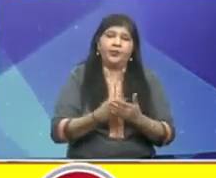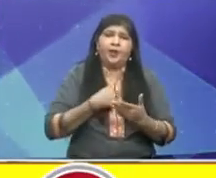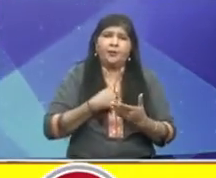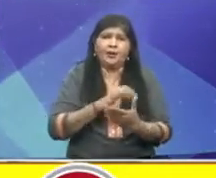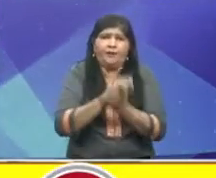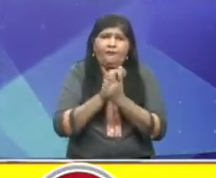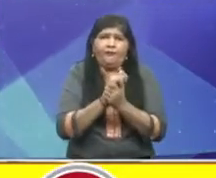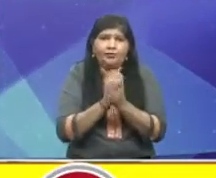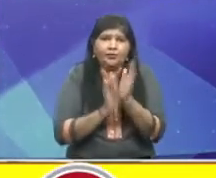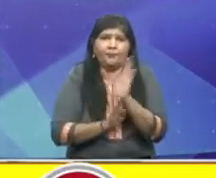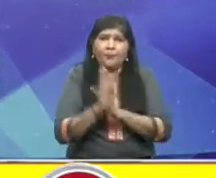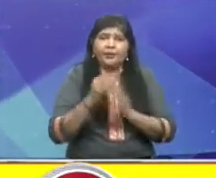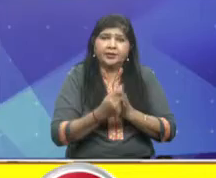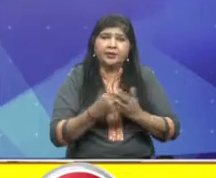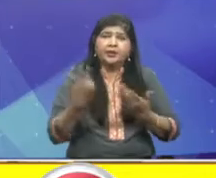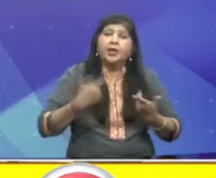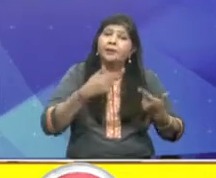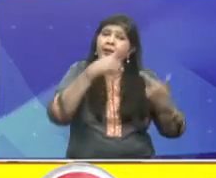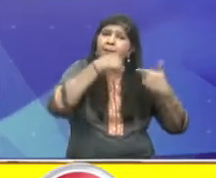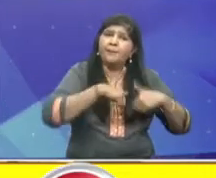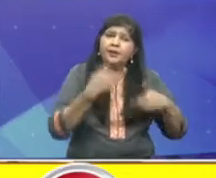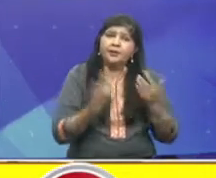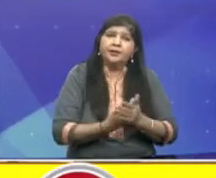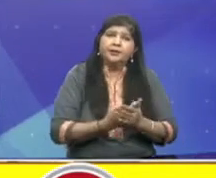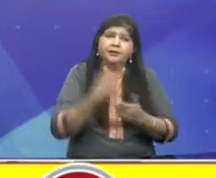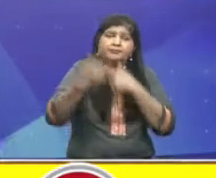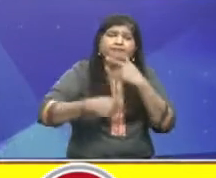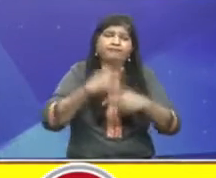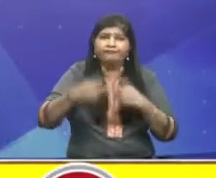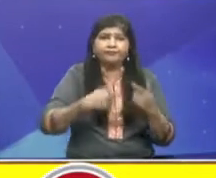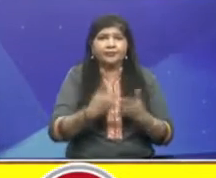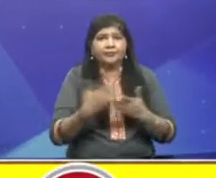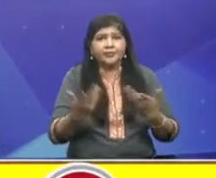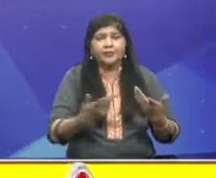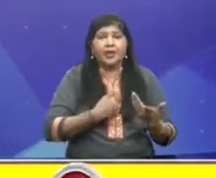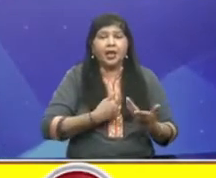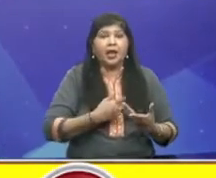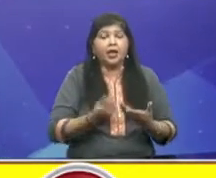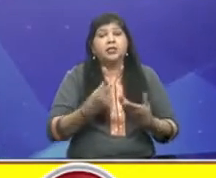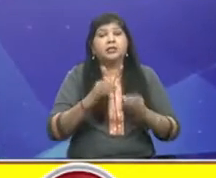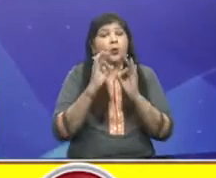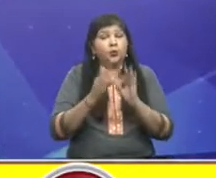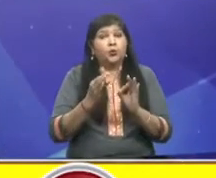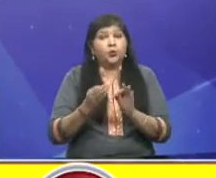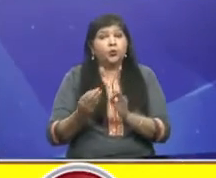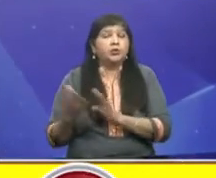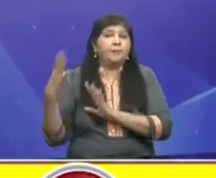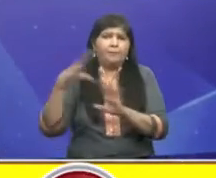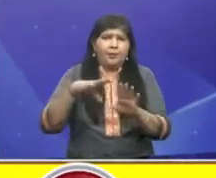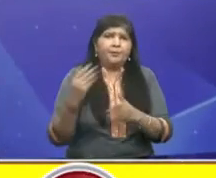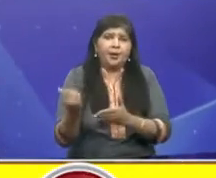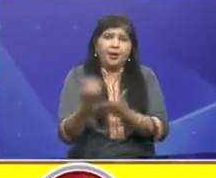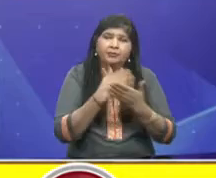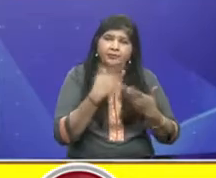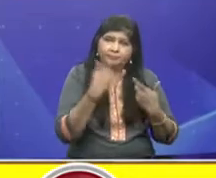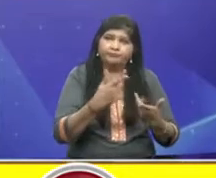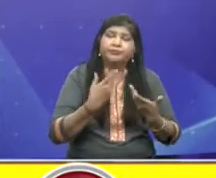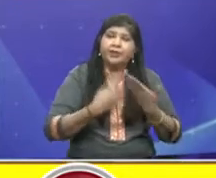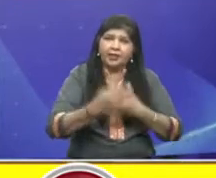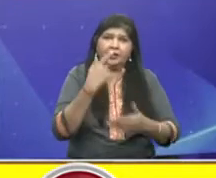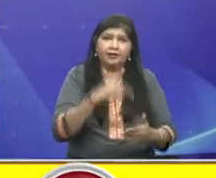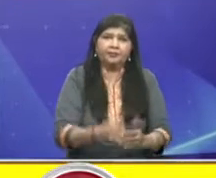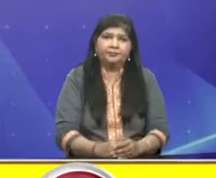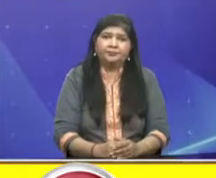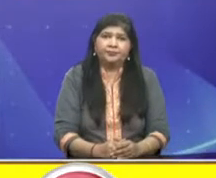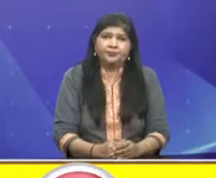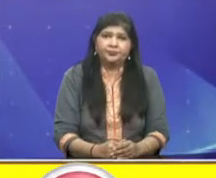होते रिश्ते हमारे भीतर निरंतर सकारात्मकता का एक प्रवाह प्रवाहित कर रहे